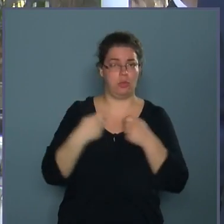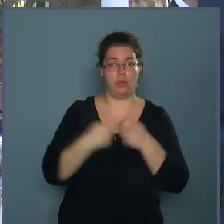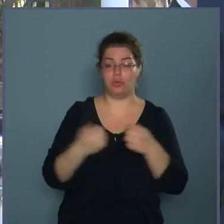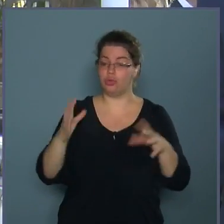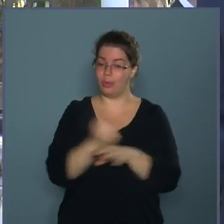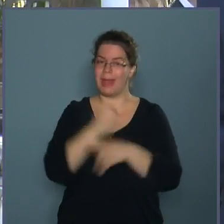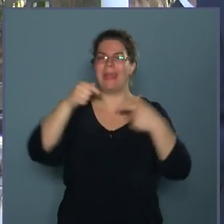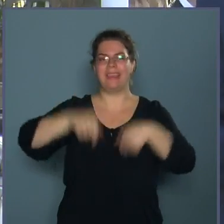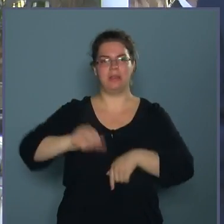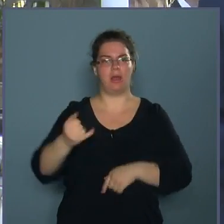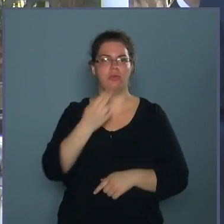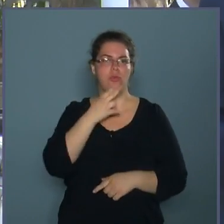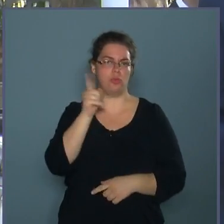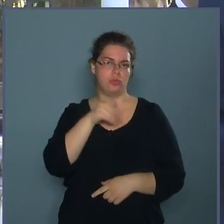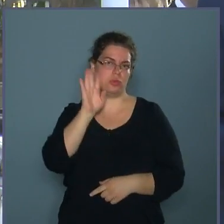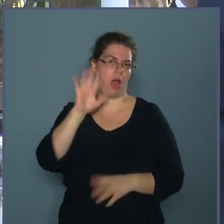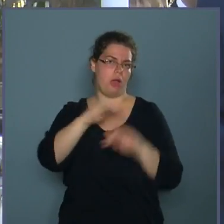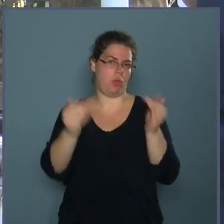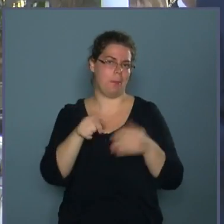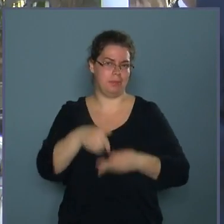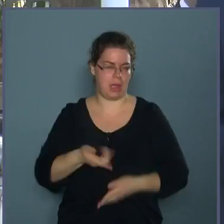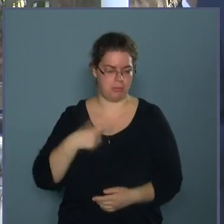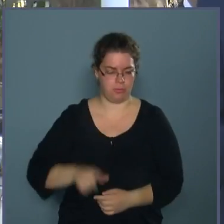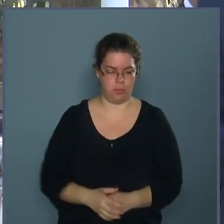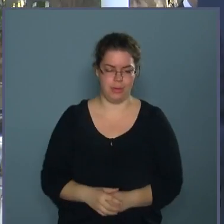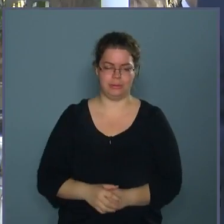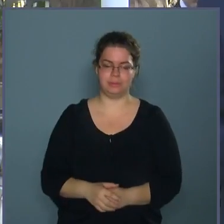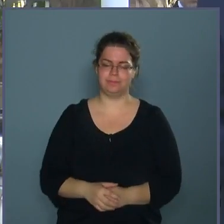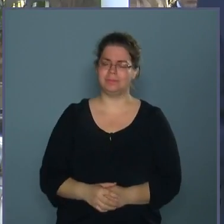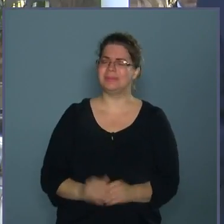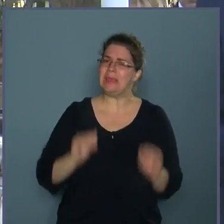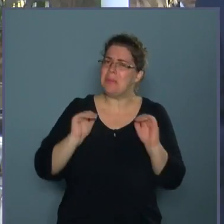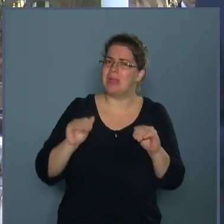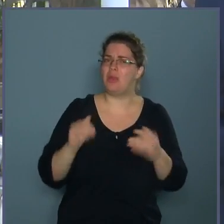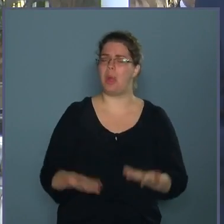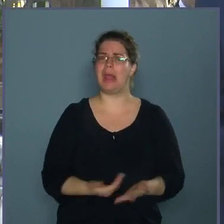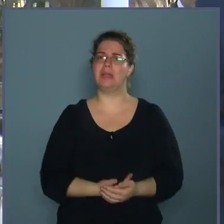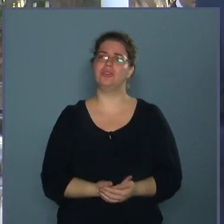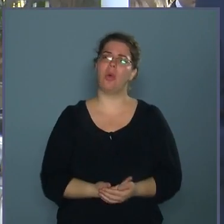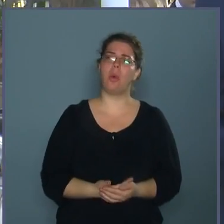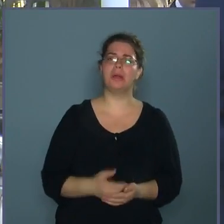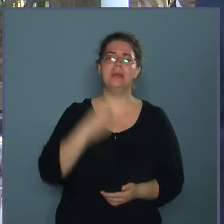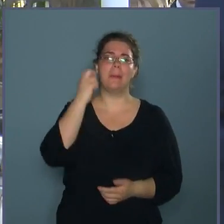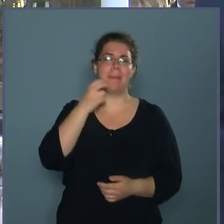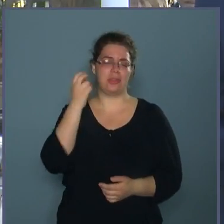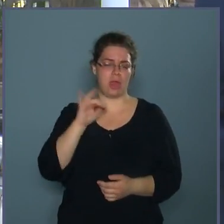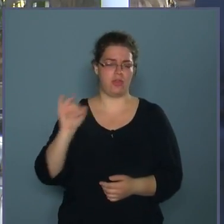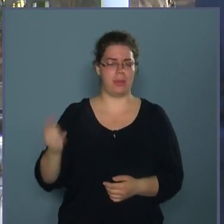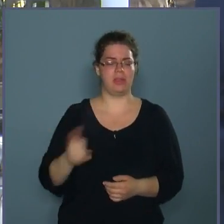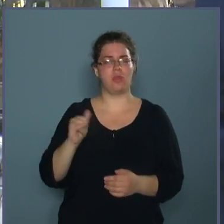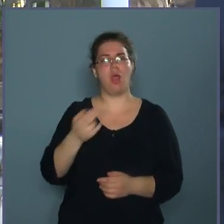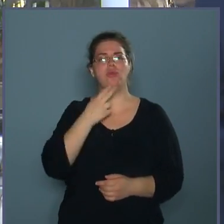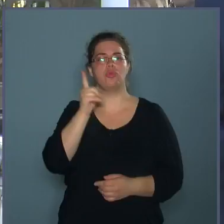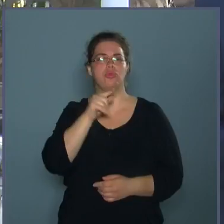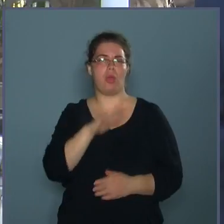itt, a Jutadomnál született meg. A megtorlások története sem írható le Pest Erzsébet, illetve a